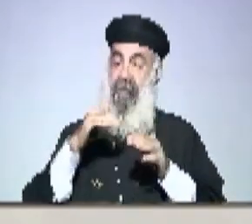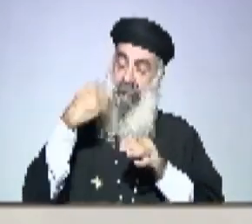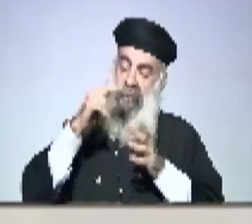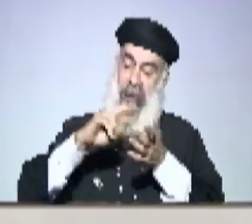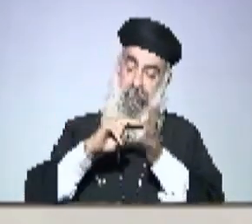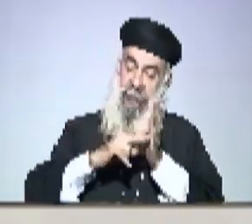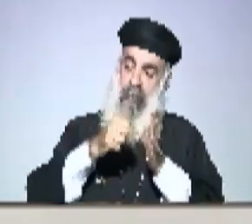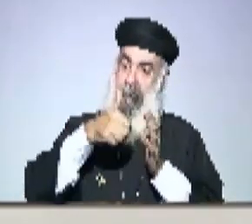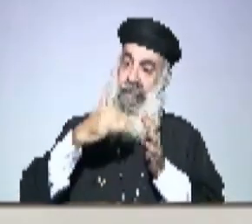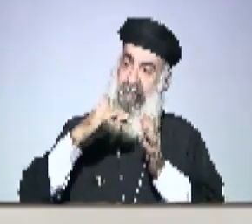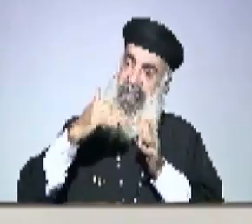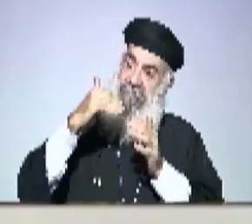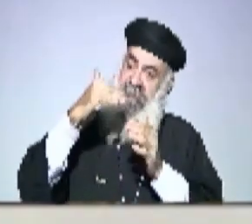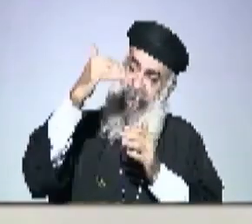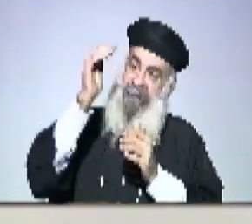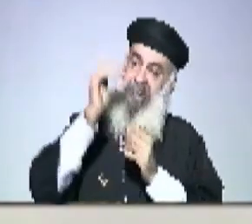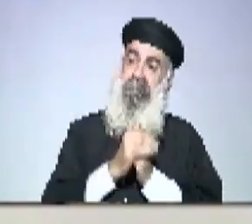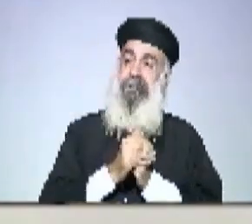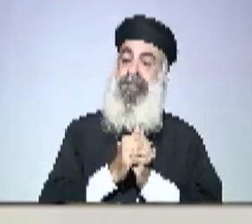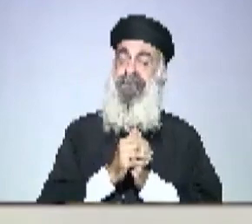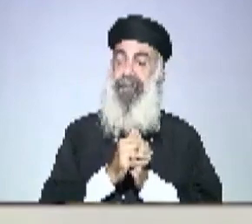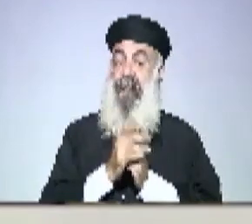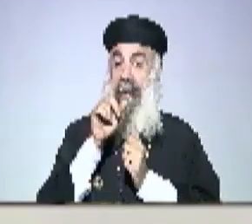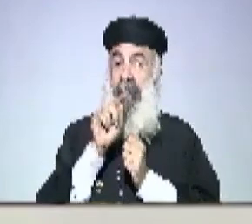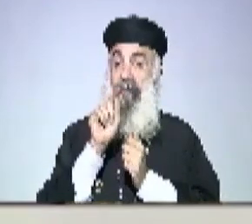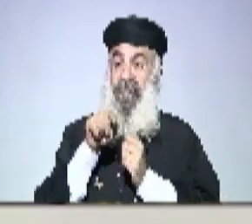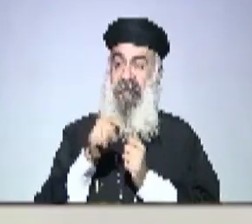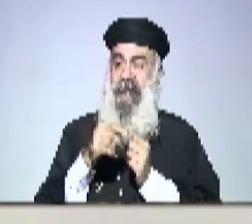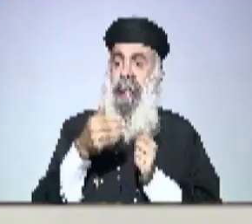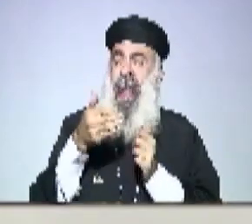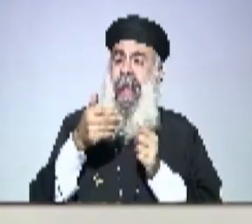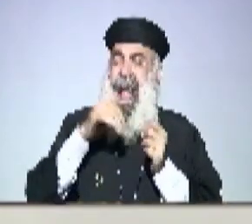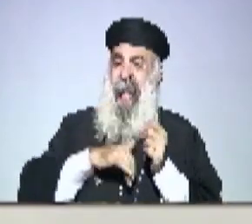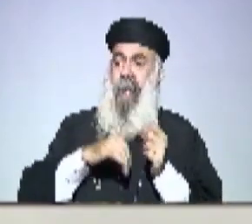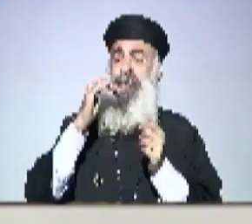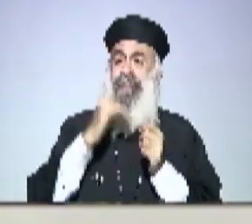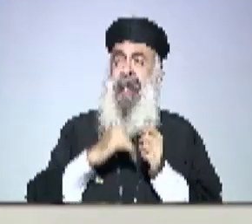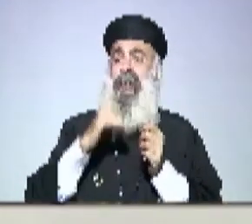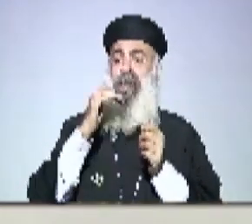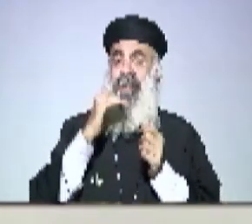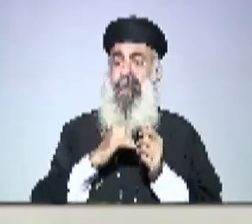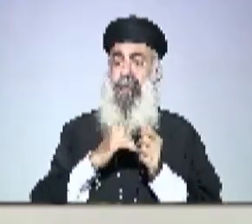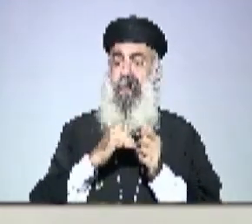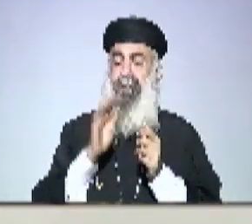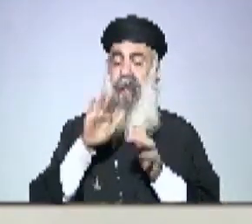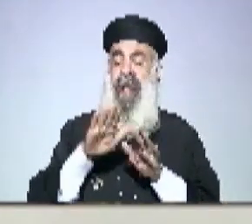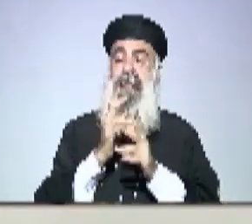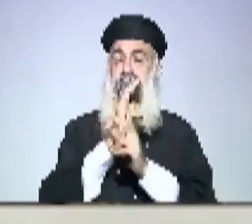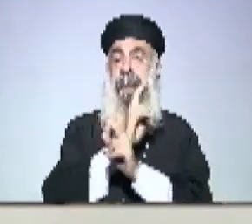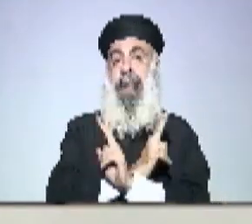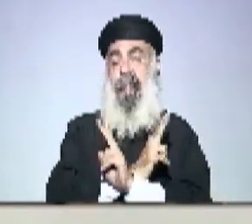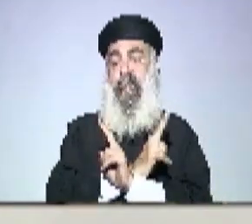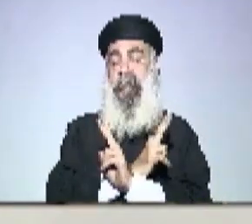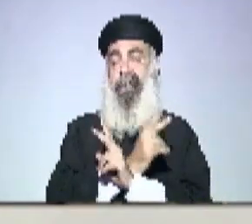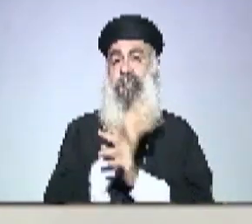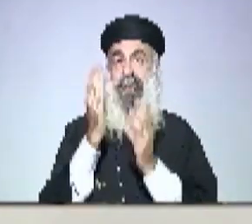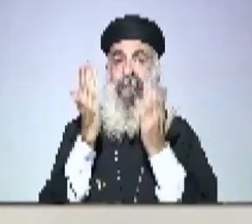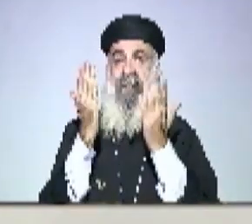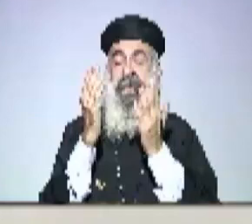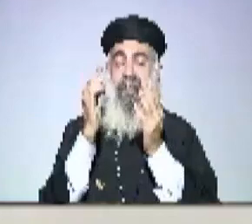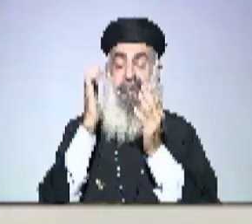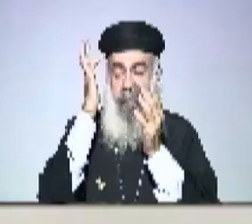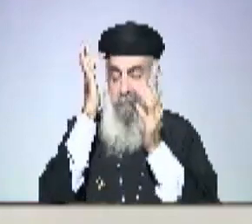العمل الصالح لكن لما يكون في عوز هيبقى قاعد جايز بيصلي لكن ذهنه